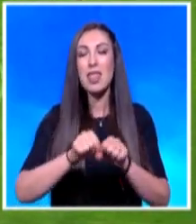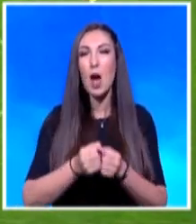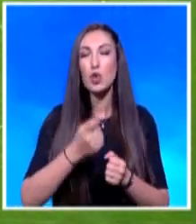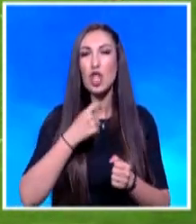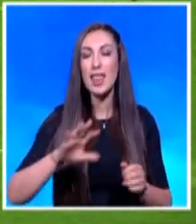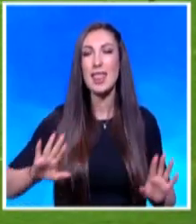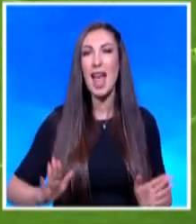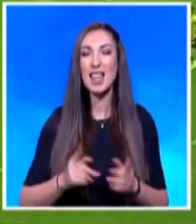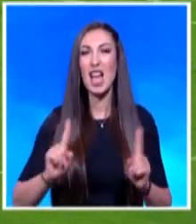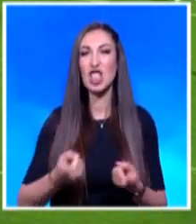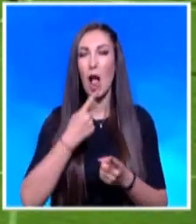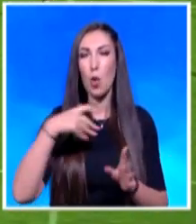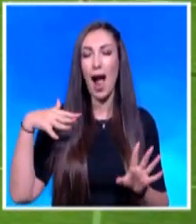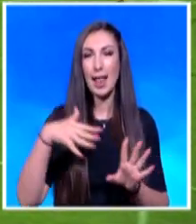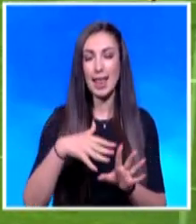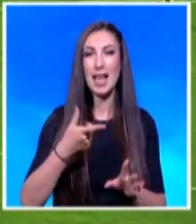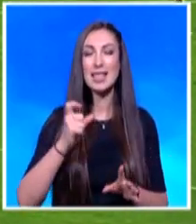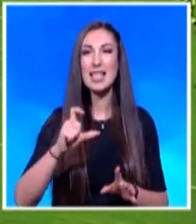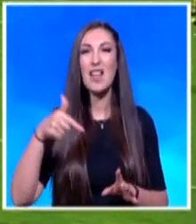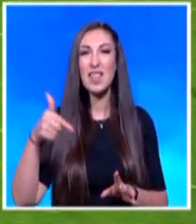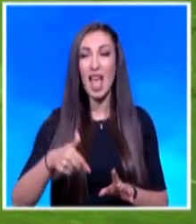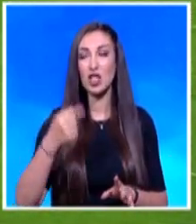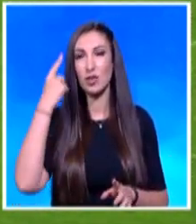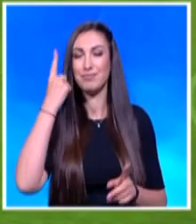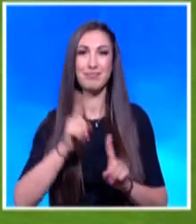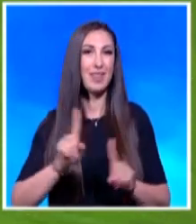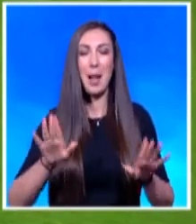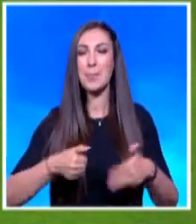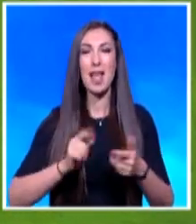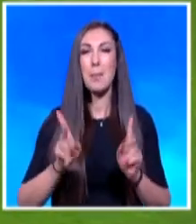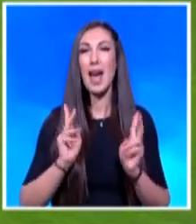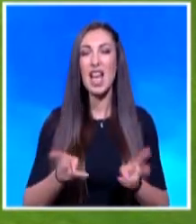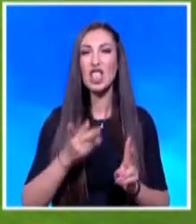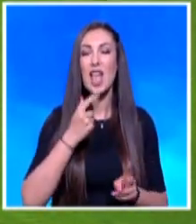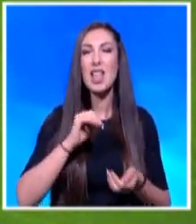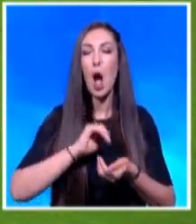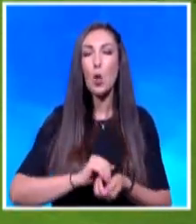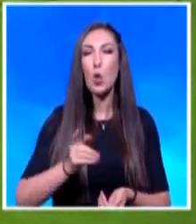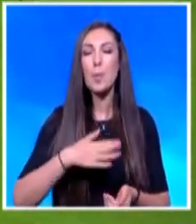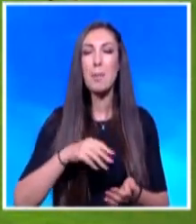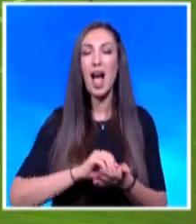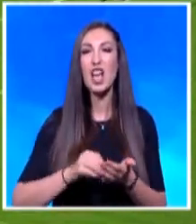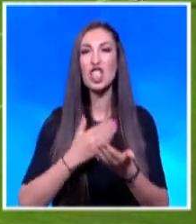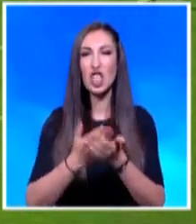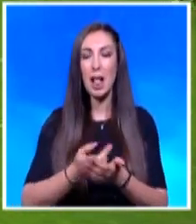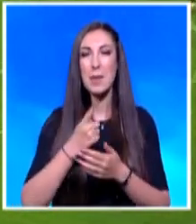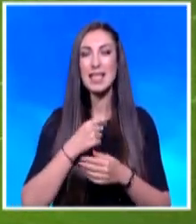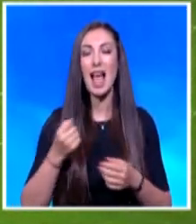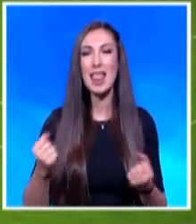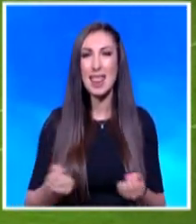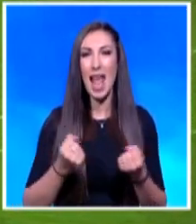началото на атаката. Станислав Генчев изрази недоумението си от решението, а от клуба са пуснали жалба за действията на